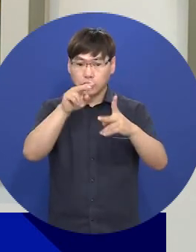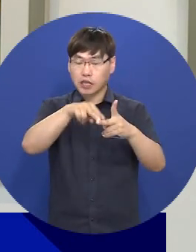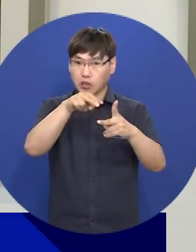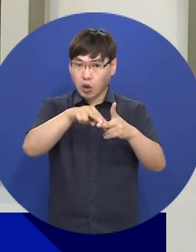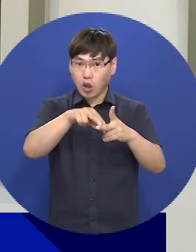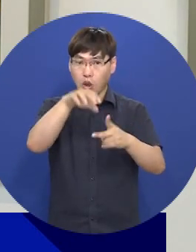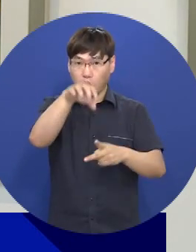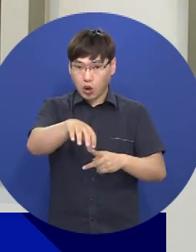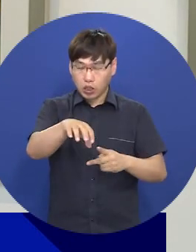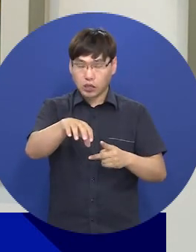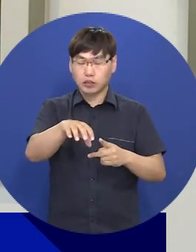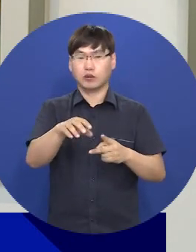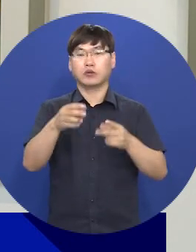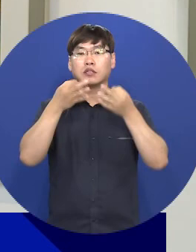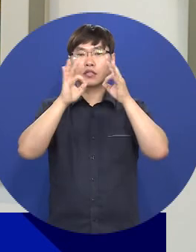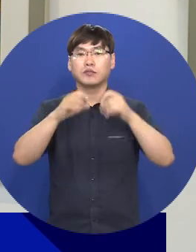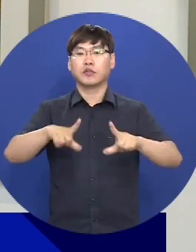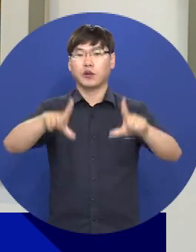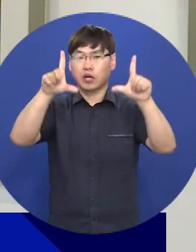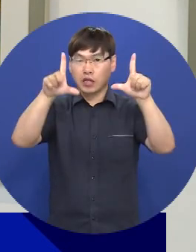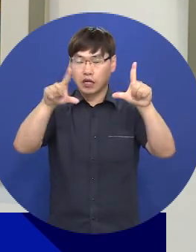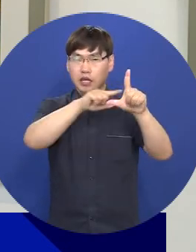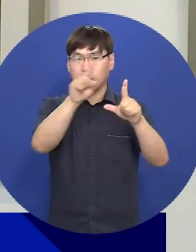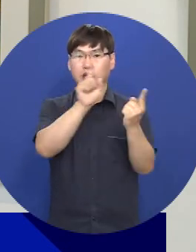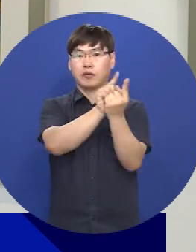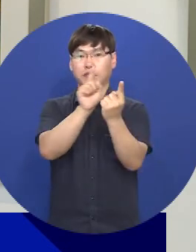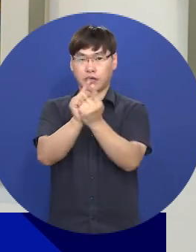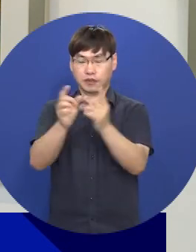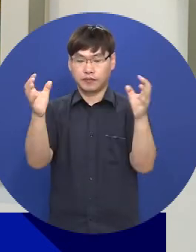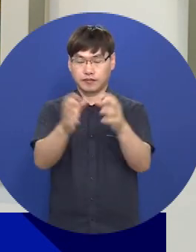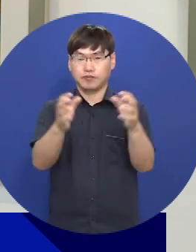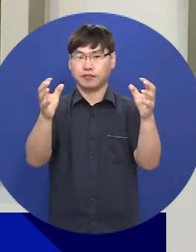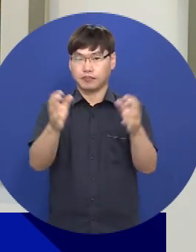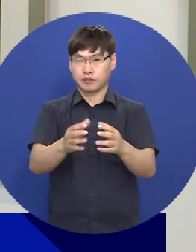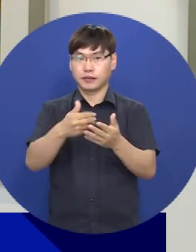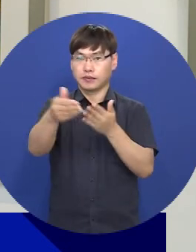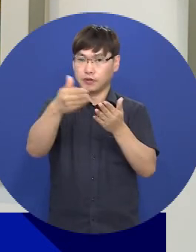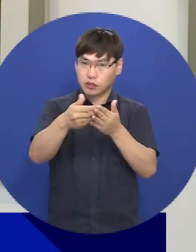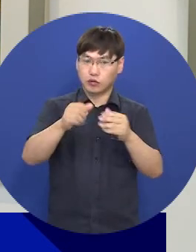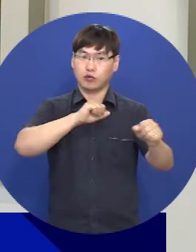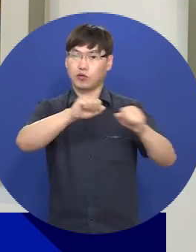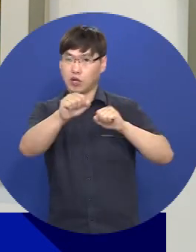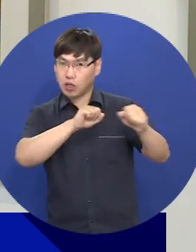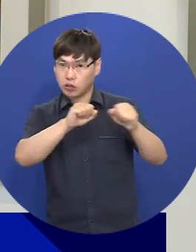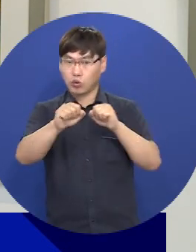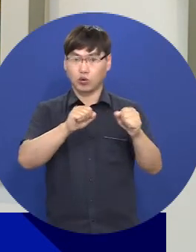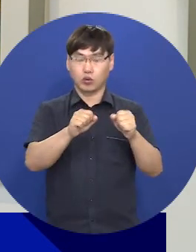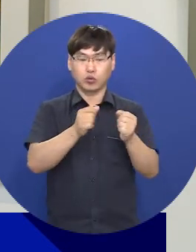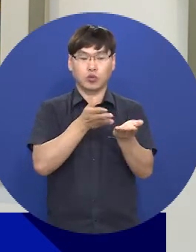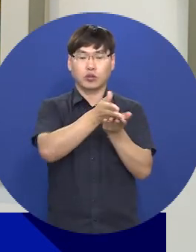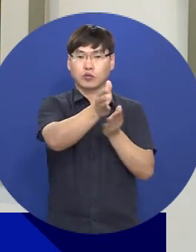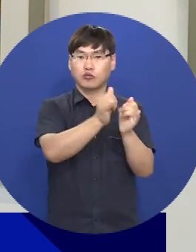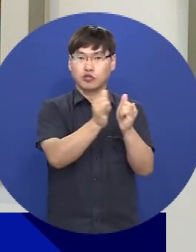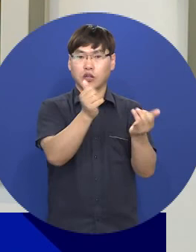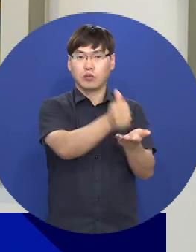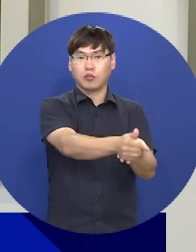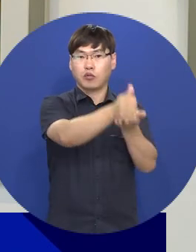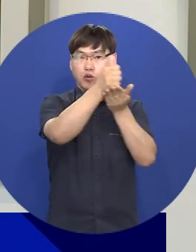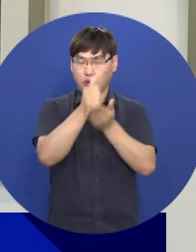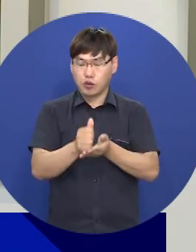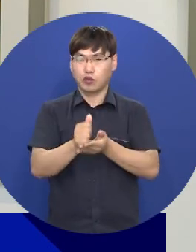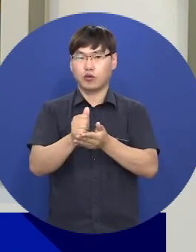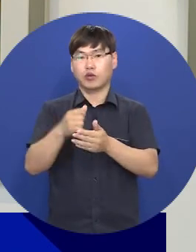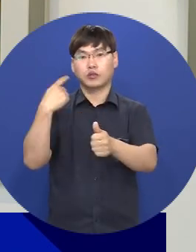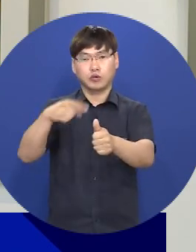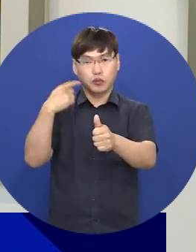여기 이제 매주 금요일 날 자습을 하고 또 허락이 되면 강사분 모시고 수업을